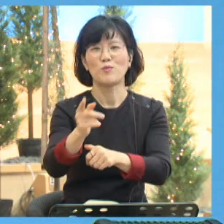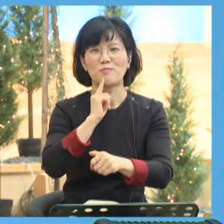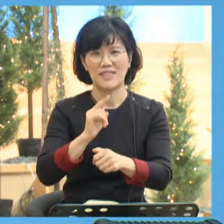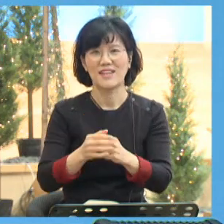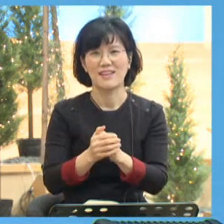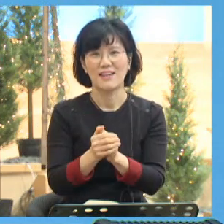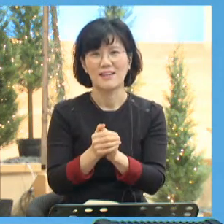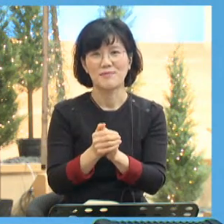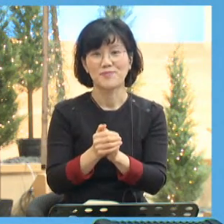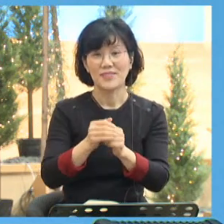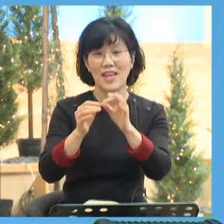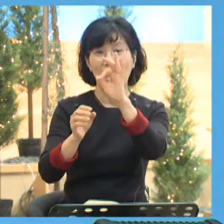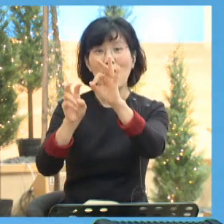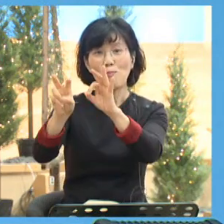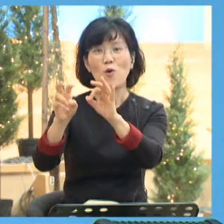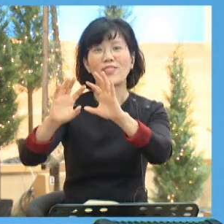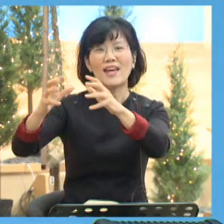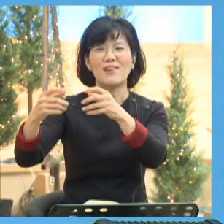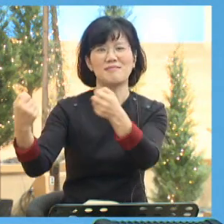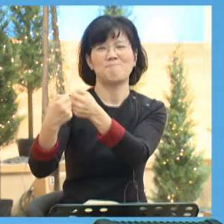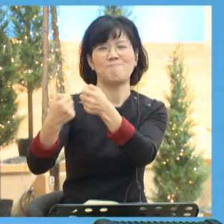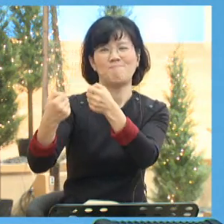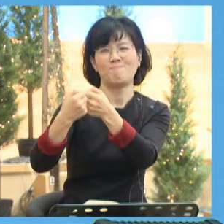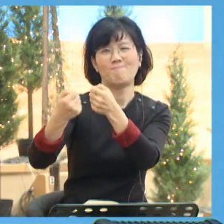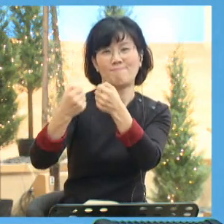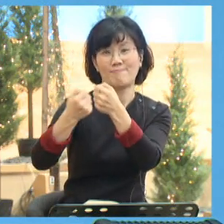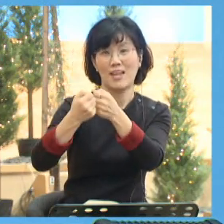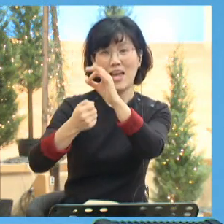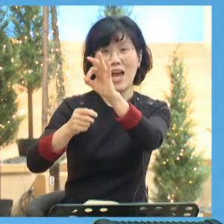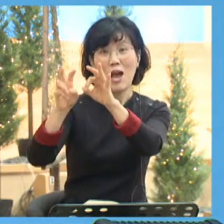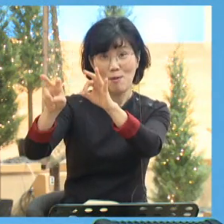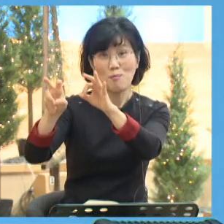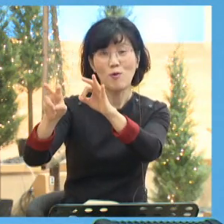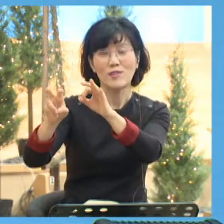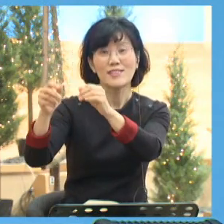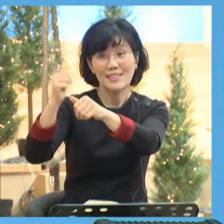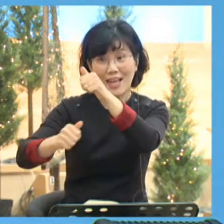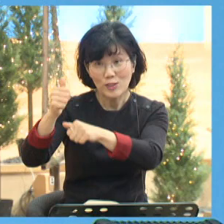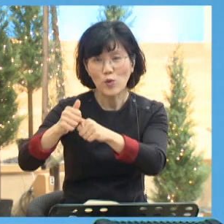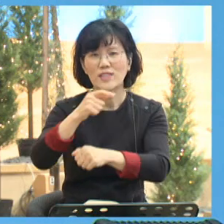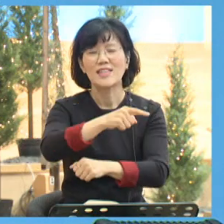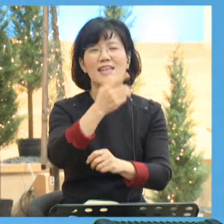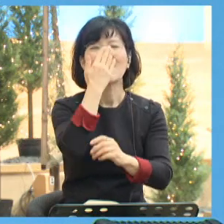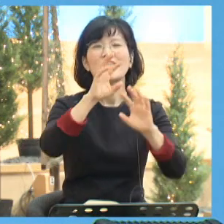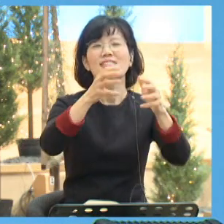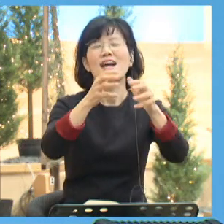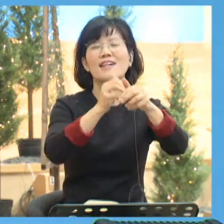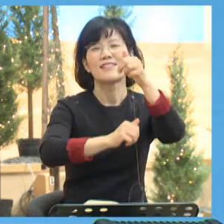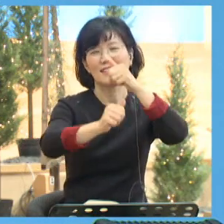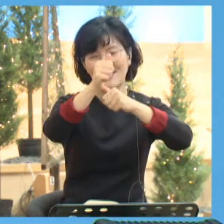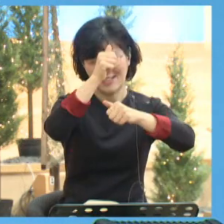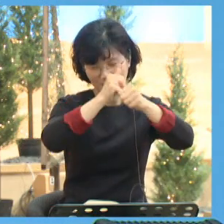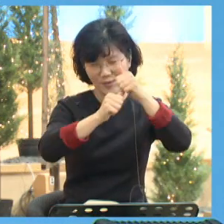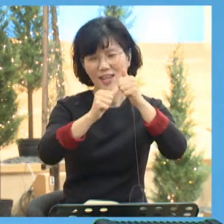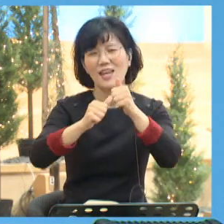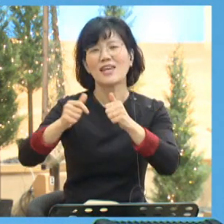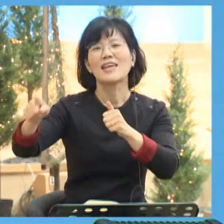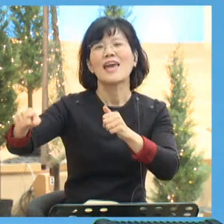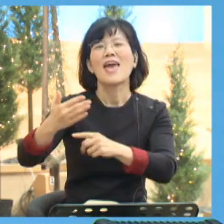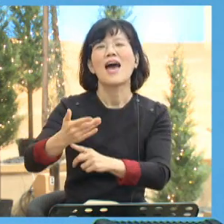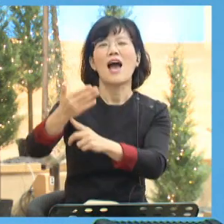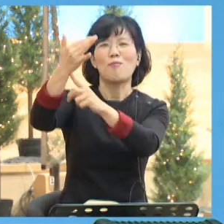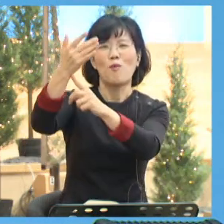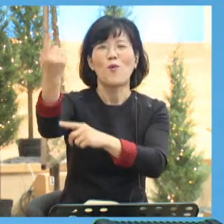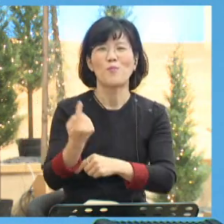건져내어 아 뭔가 싸워요 그래서 암몬 자손이 이스라엘 패서 카우 국회의원은 엄청난 일이 벌어지게 되어